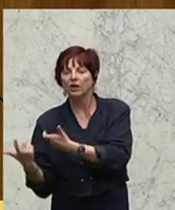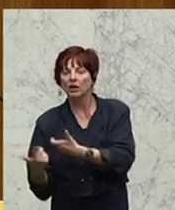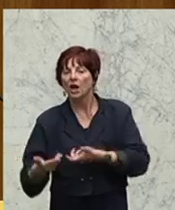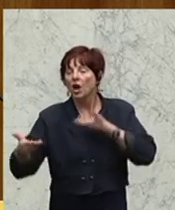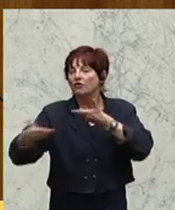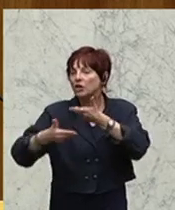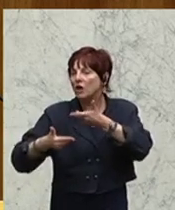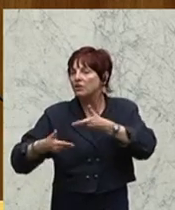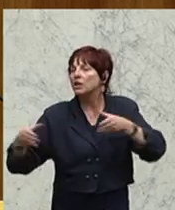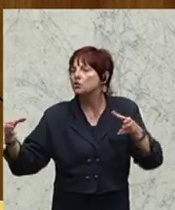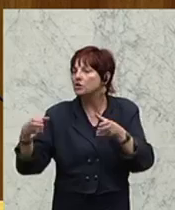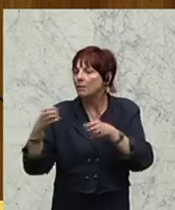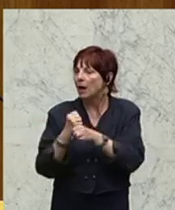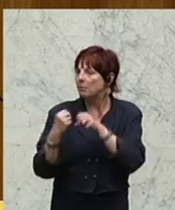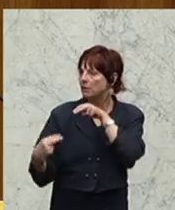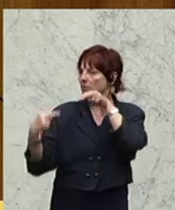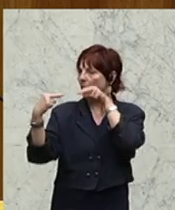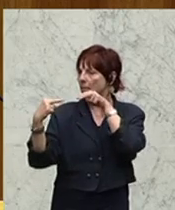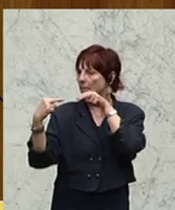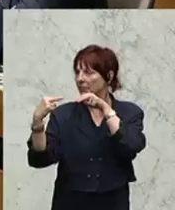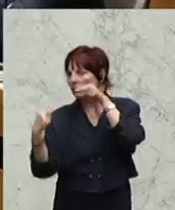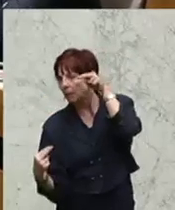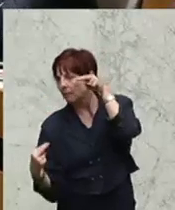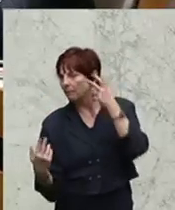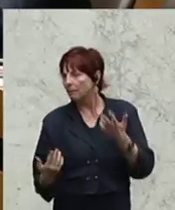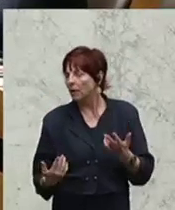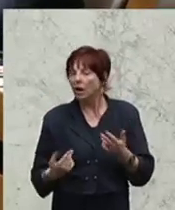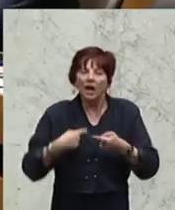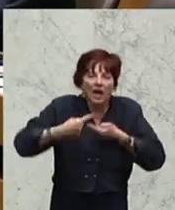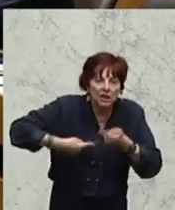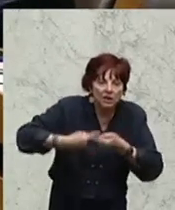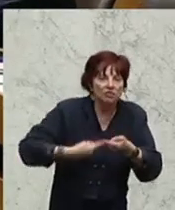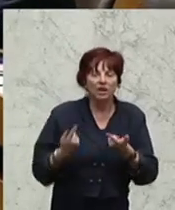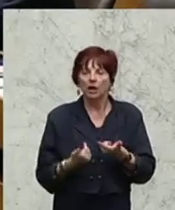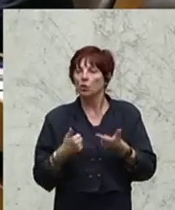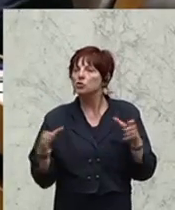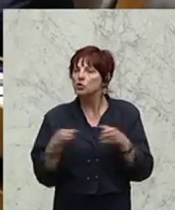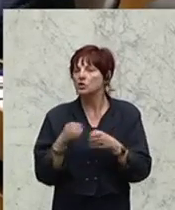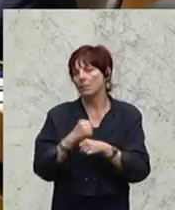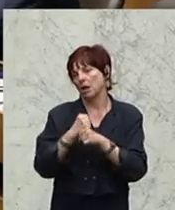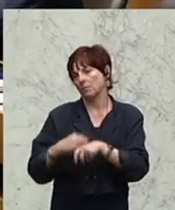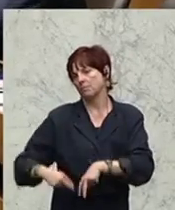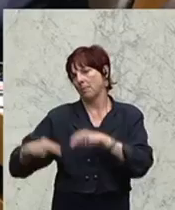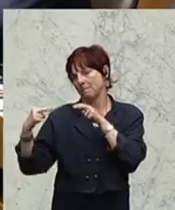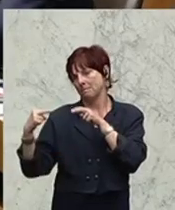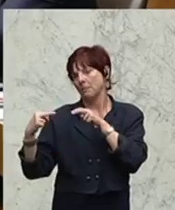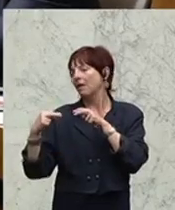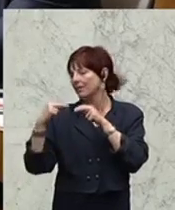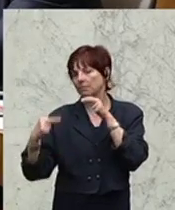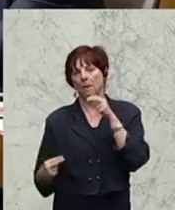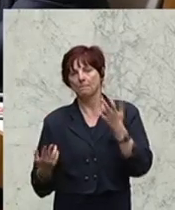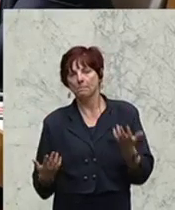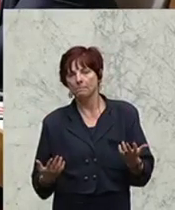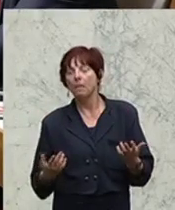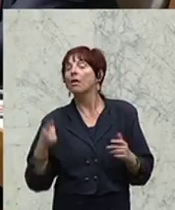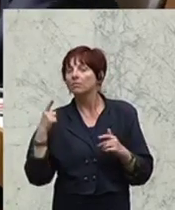Augenhöhe beispielsweise. Das wäre die Möglichkeit. Entwicklungszusammenarbeit auf Augenhöhe. Das wäre eine Möglichkeit. Das passiert